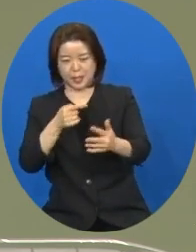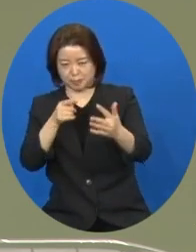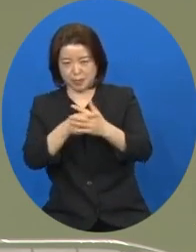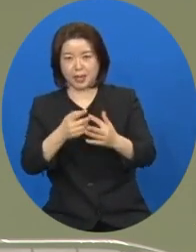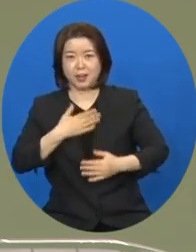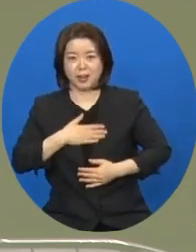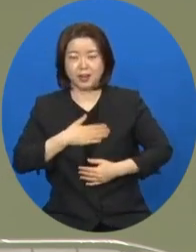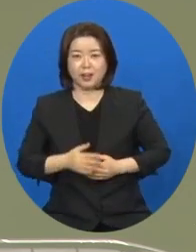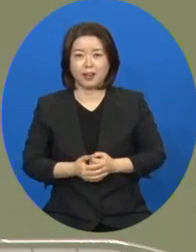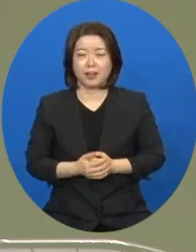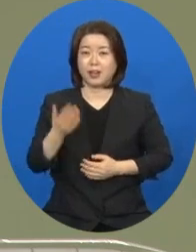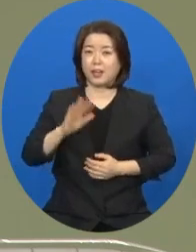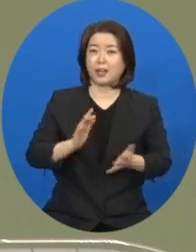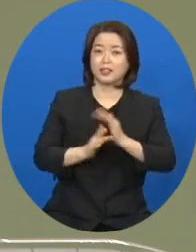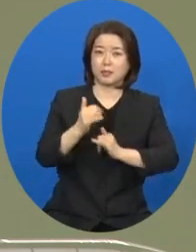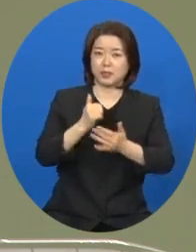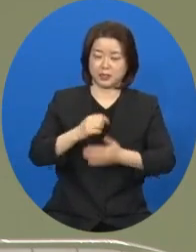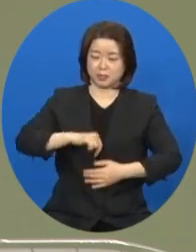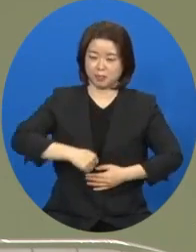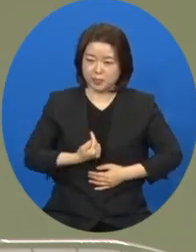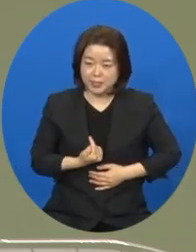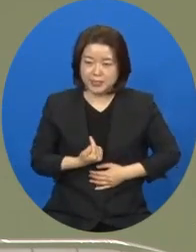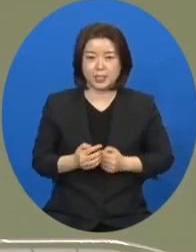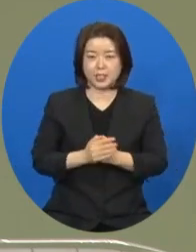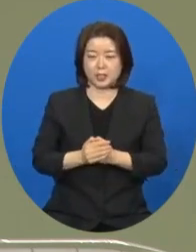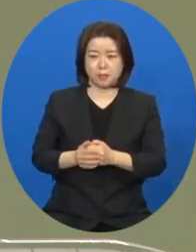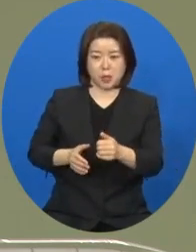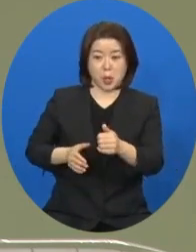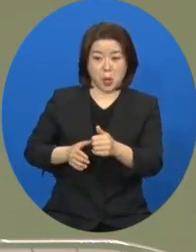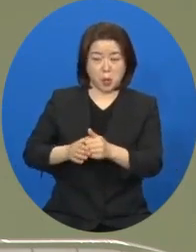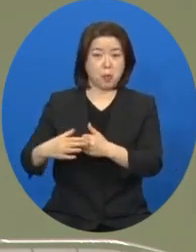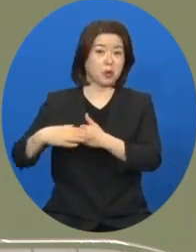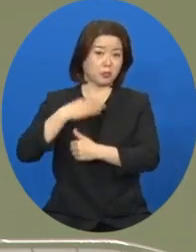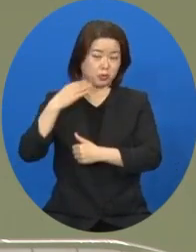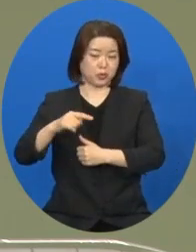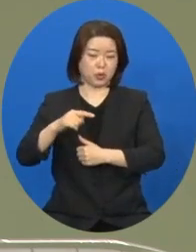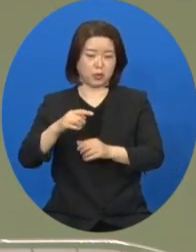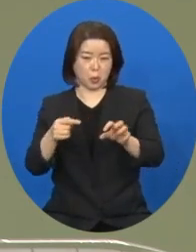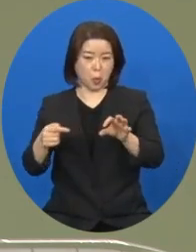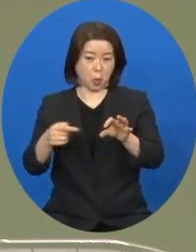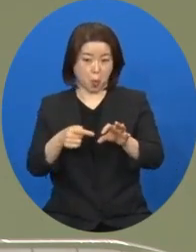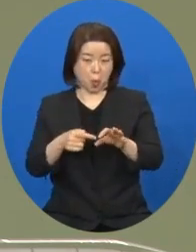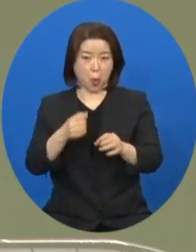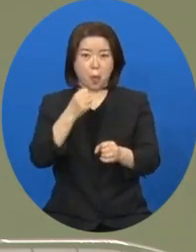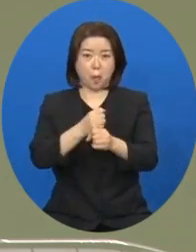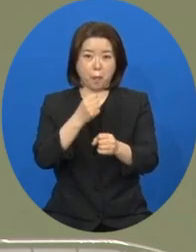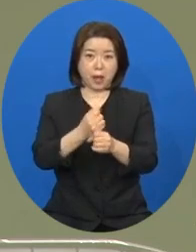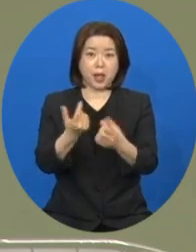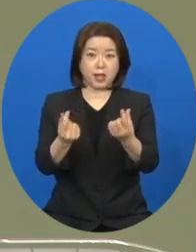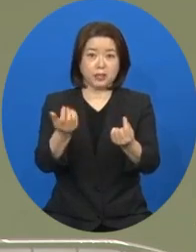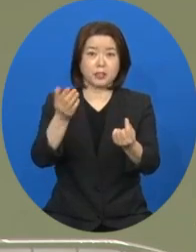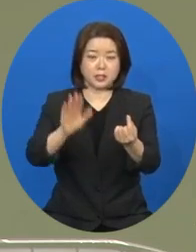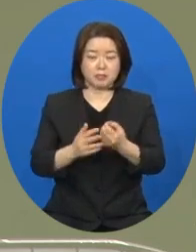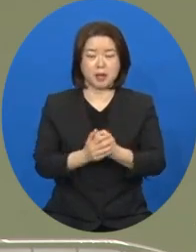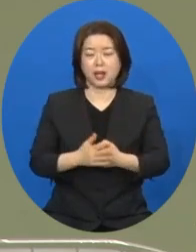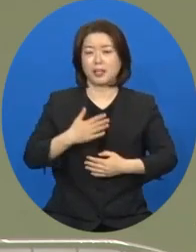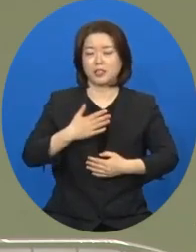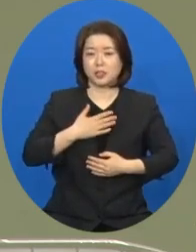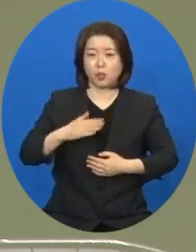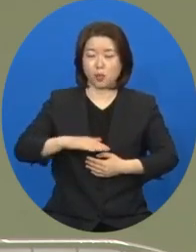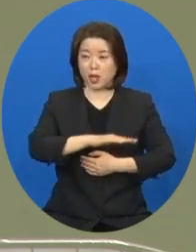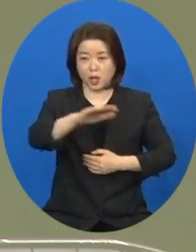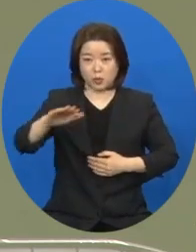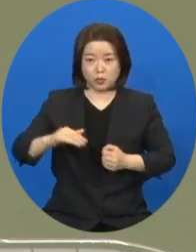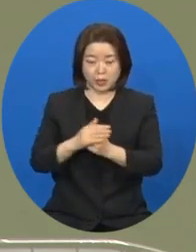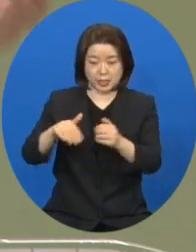예수님은 자기를 죽이려고 올무를 놓는 상황이지만 그 상황을 저와 여러분,